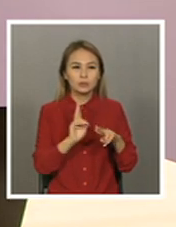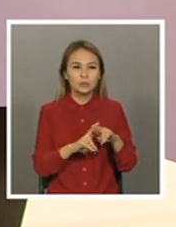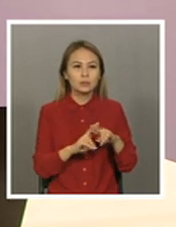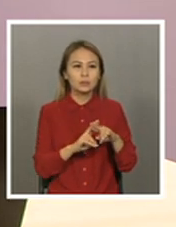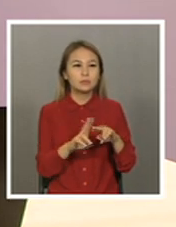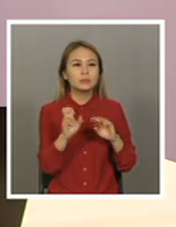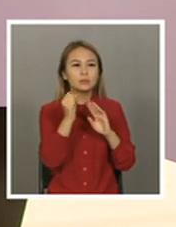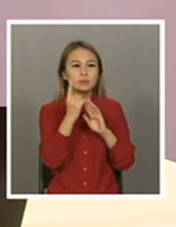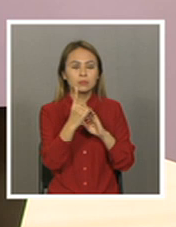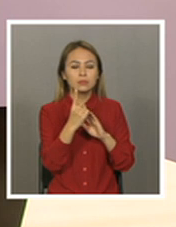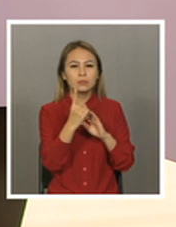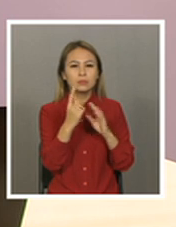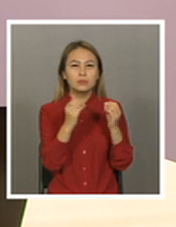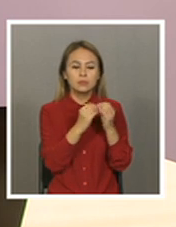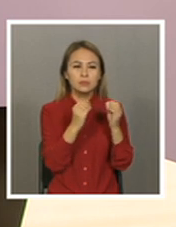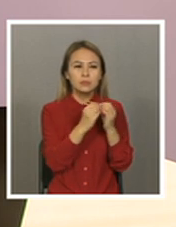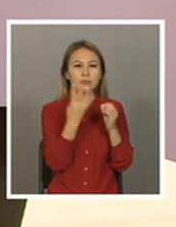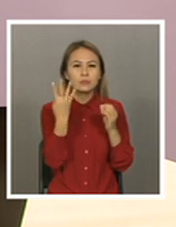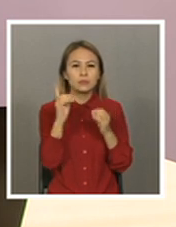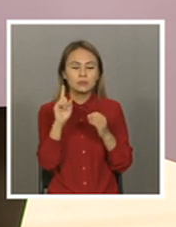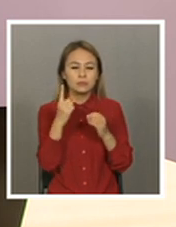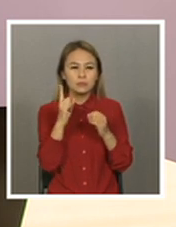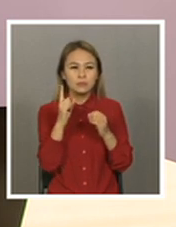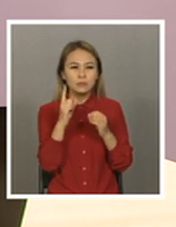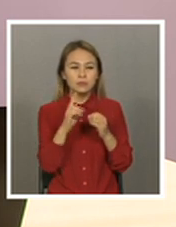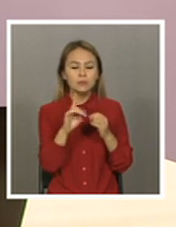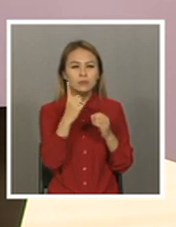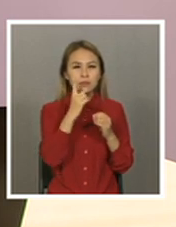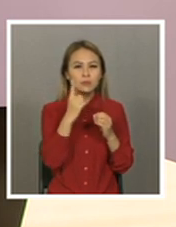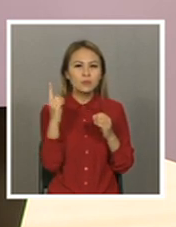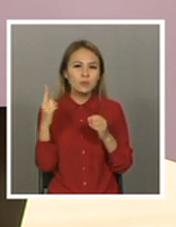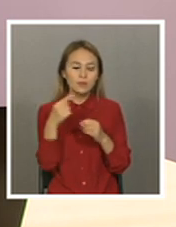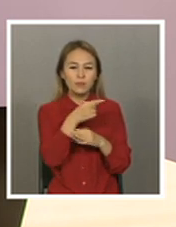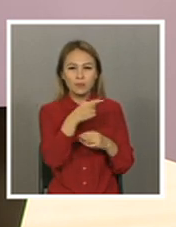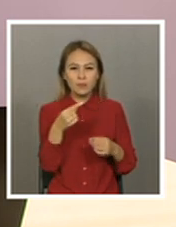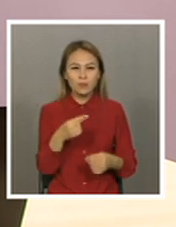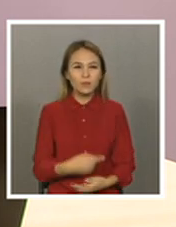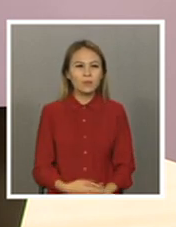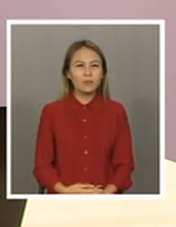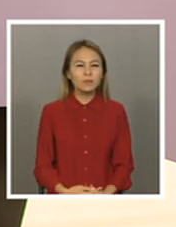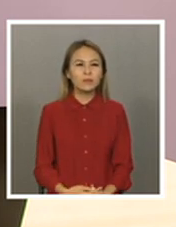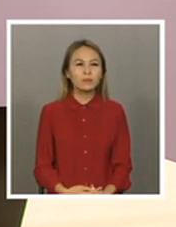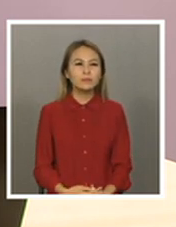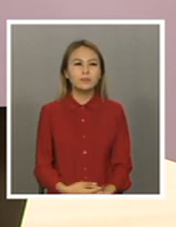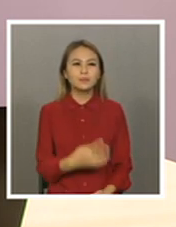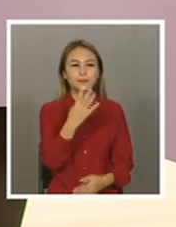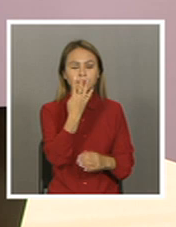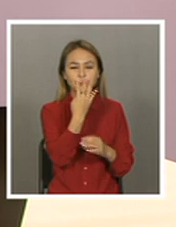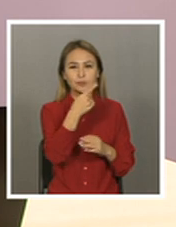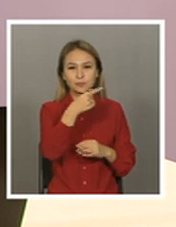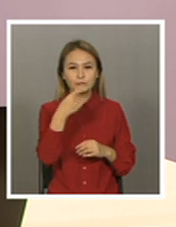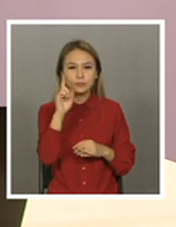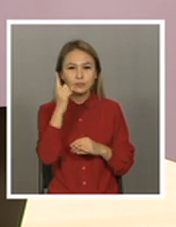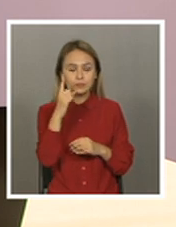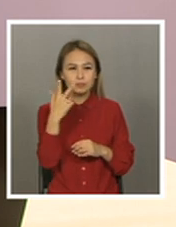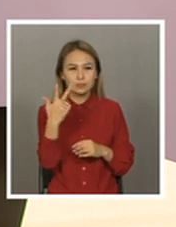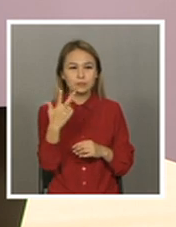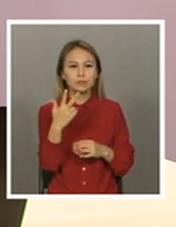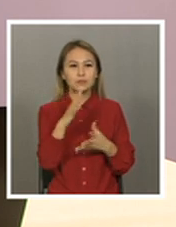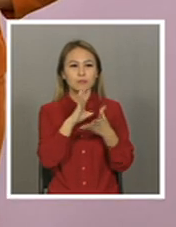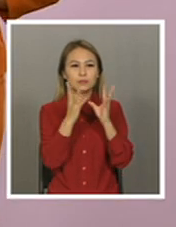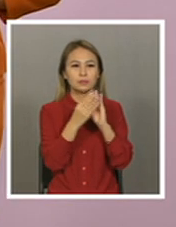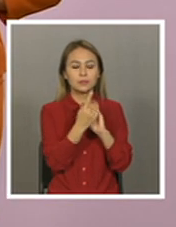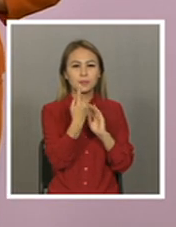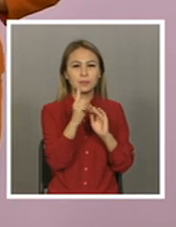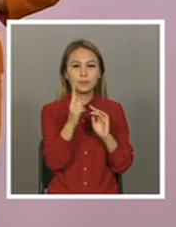1 ондық 4 бірлікке тең. Бірліктен бірлікті азайтамыз. 4 бірліктен 3 бірлікті азайтсақ 1